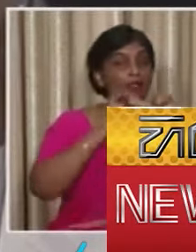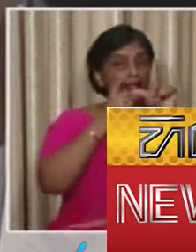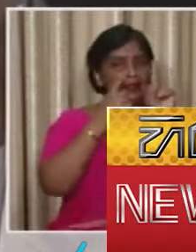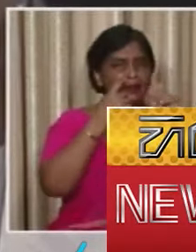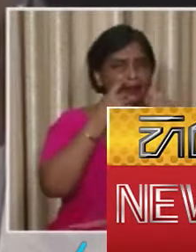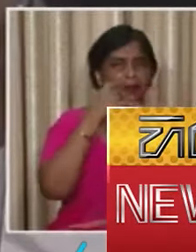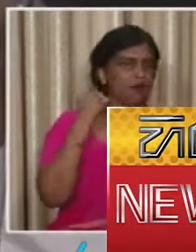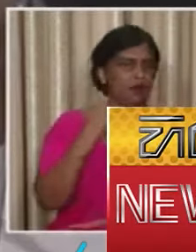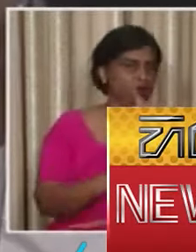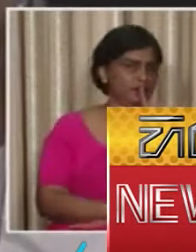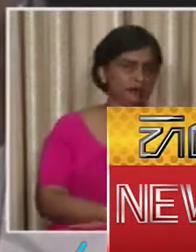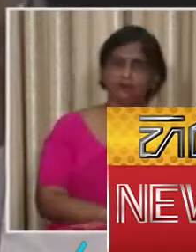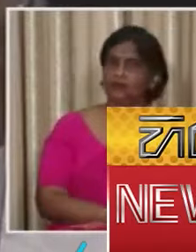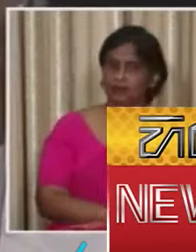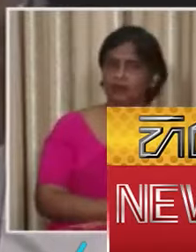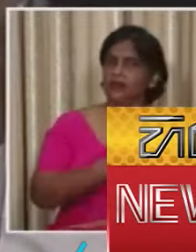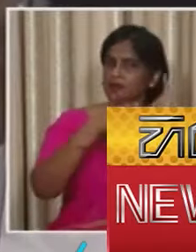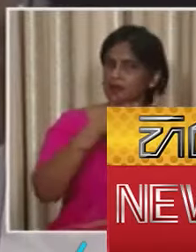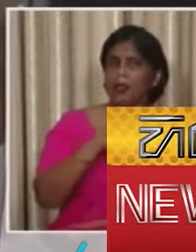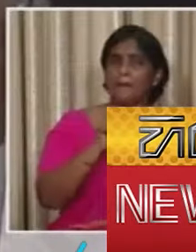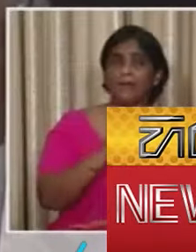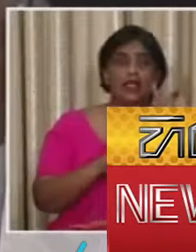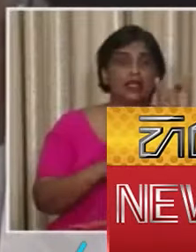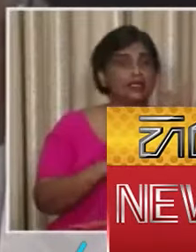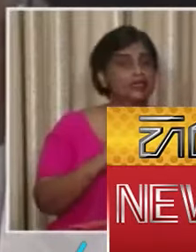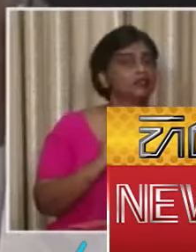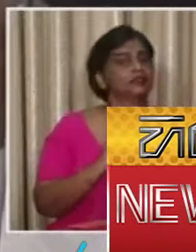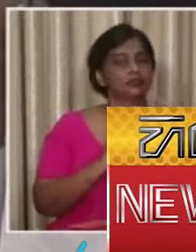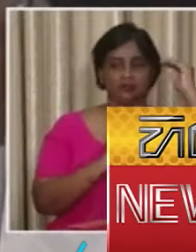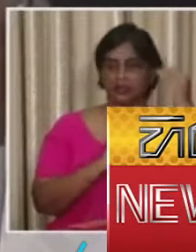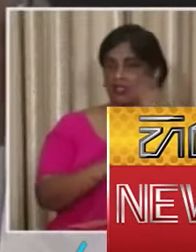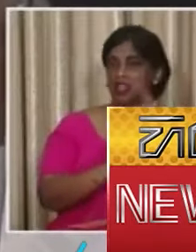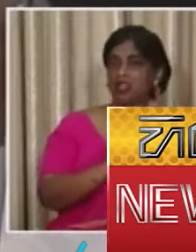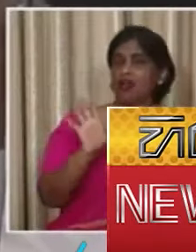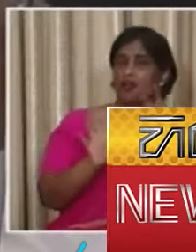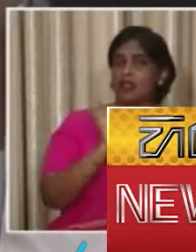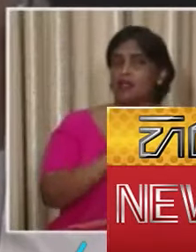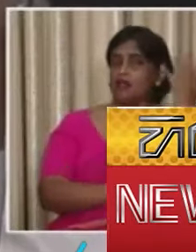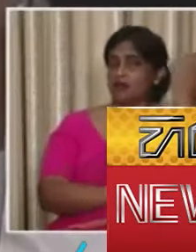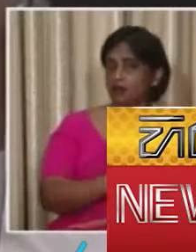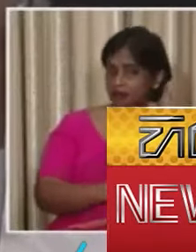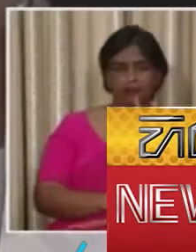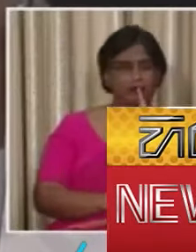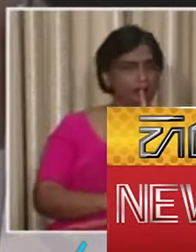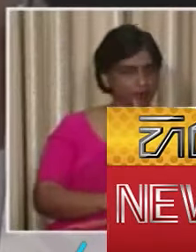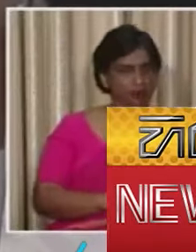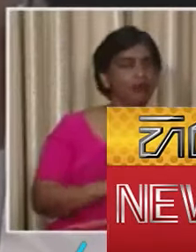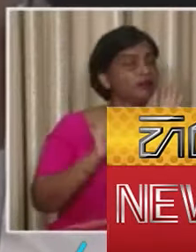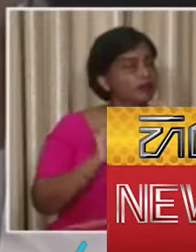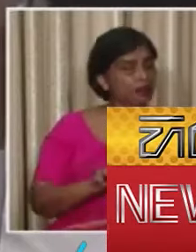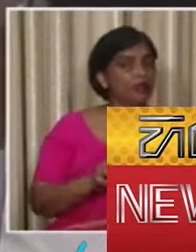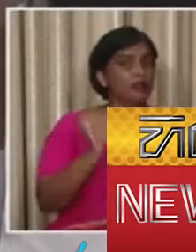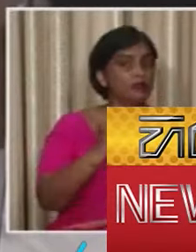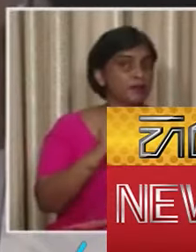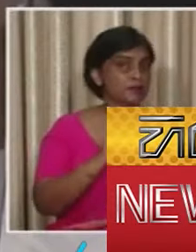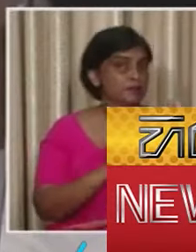බොරු සංඛ්‍යාවක් කියනවා. ඊළඟට බිලියන 100ක් දක්වා පසුගිය අවුරුදු දෙක තුල අප ණය ගත්ත බවකුත් කියනවා. හැබැයි ණය